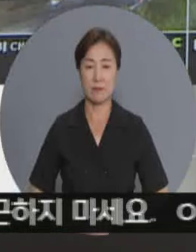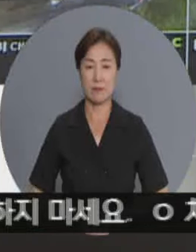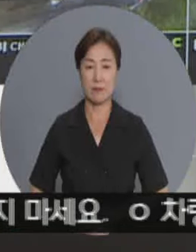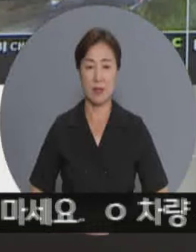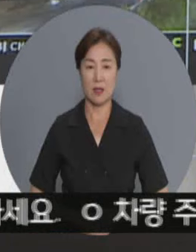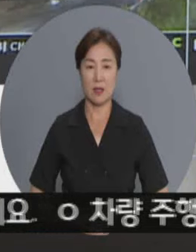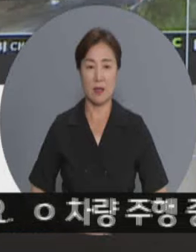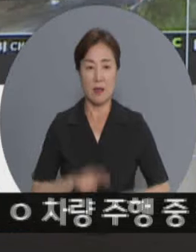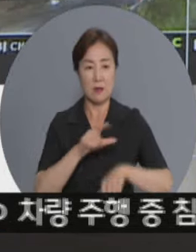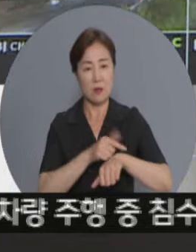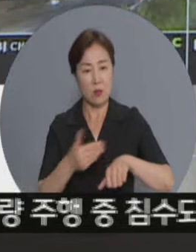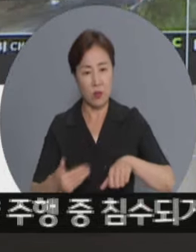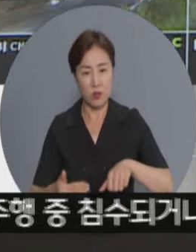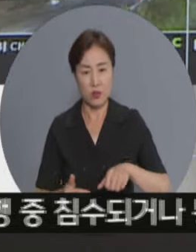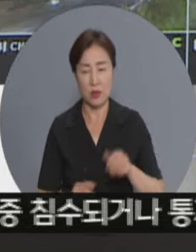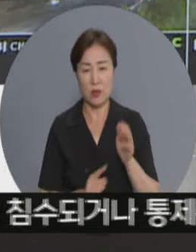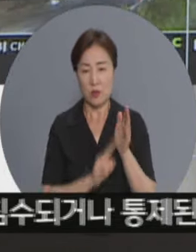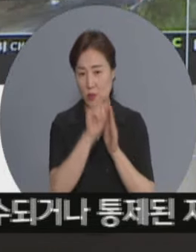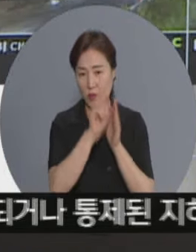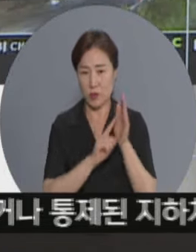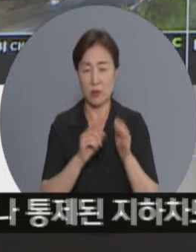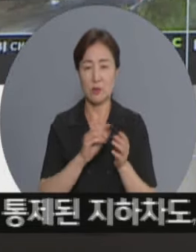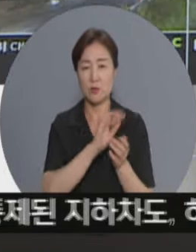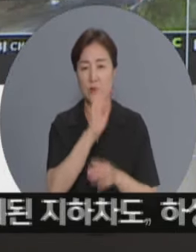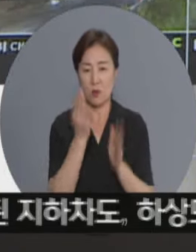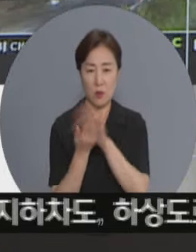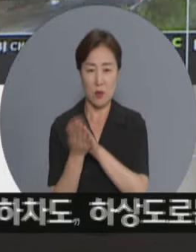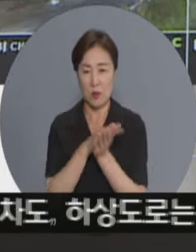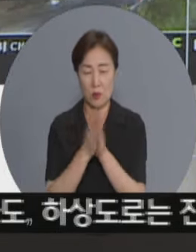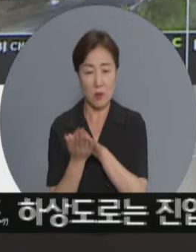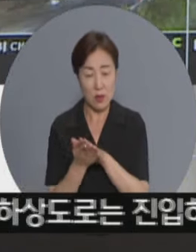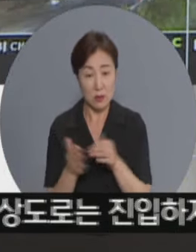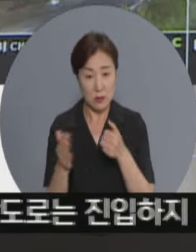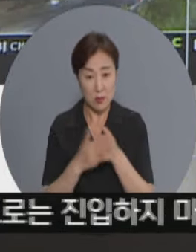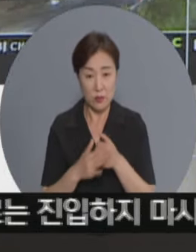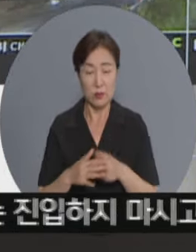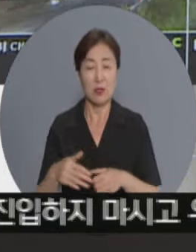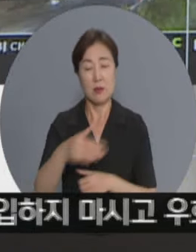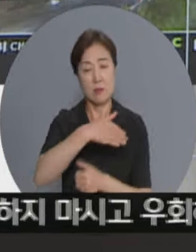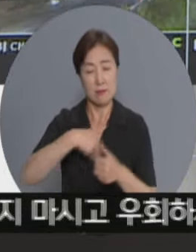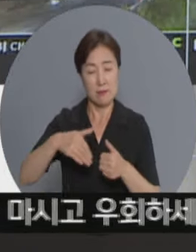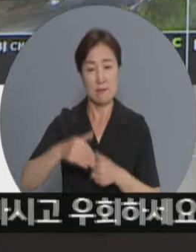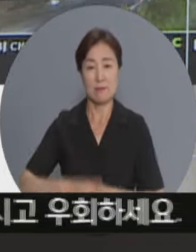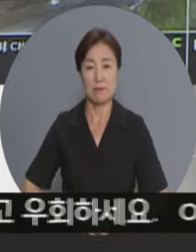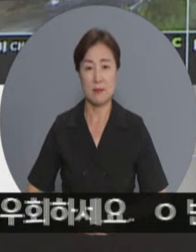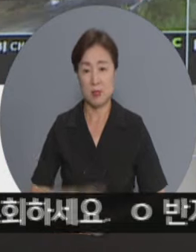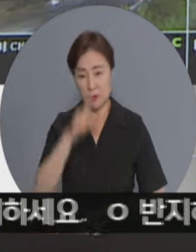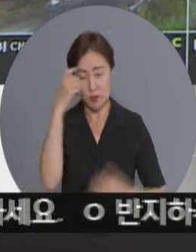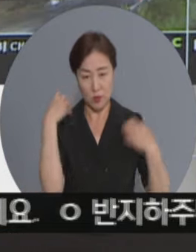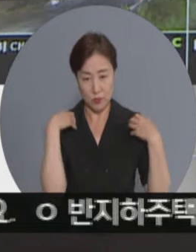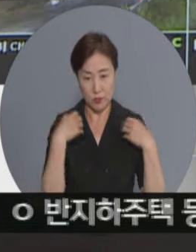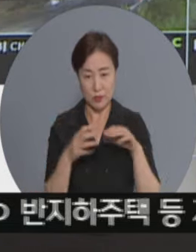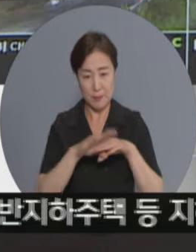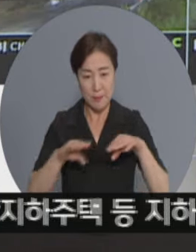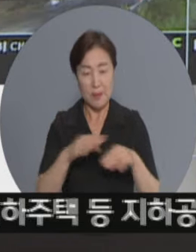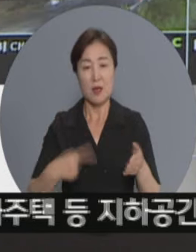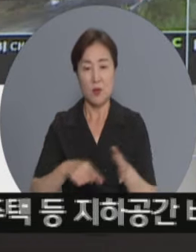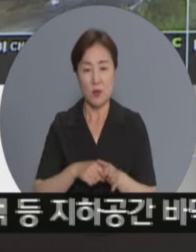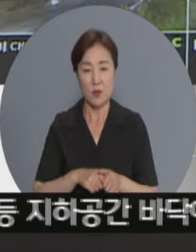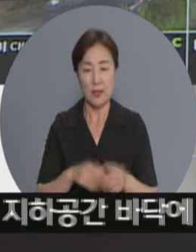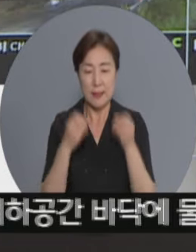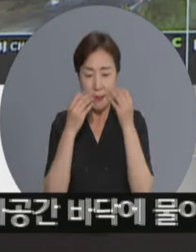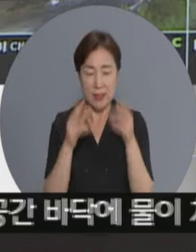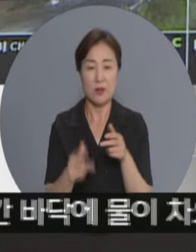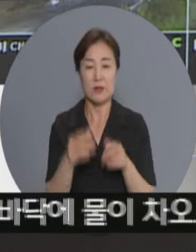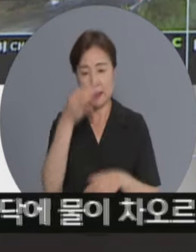갈수록 기후위기는 심각해지고 기상상황은 예측하기 힘들어지고 있습니다. 정부는 이에 대응하기 위해 첨단 기술을